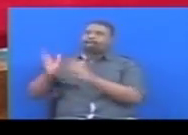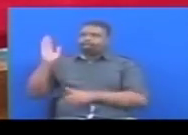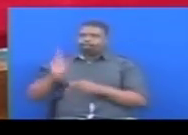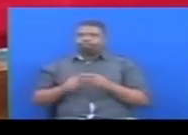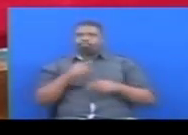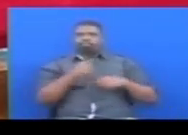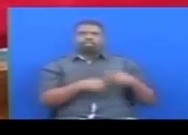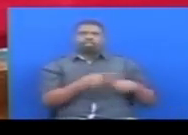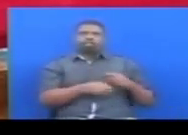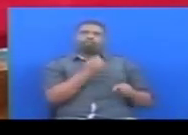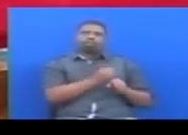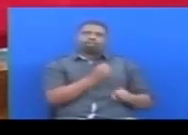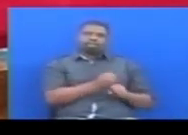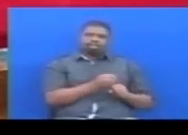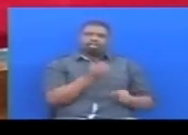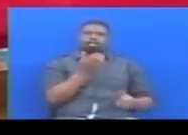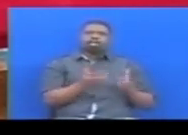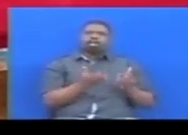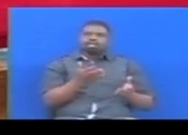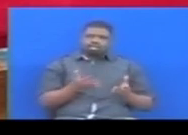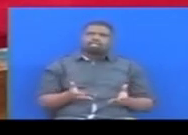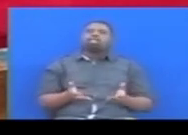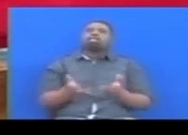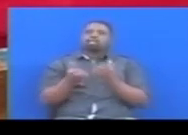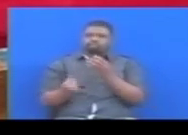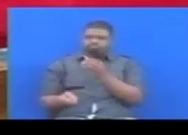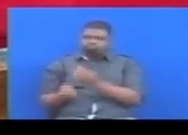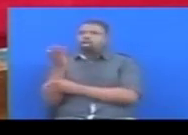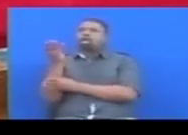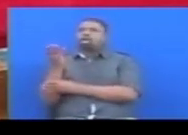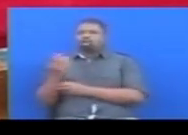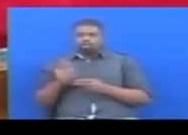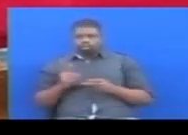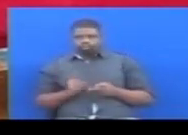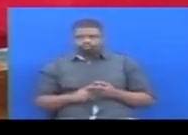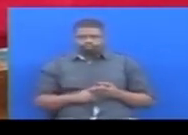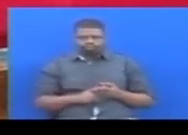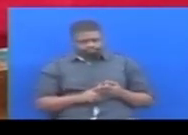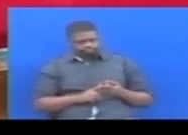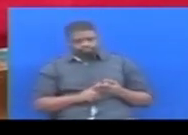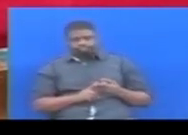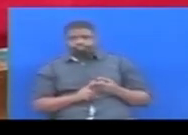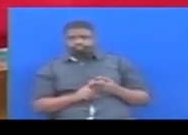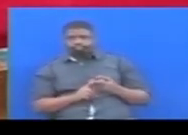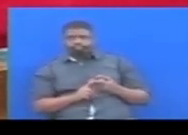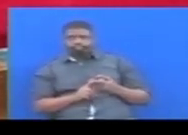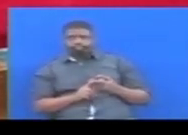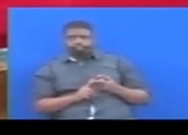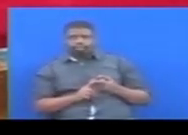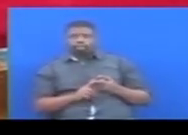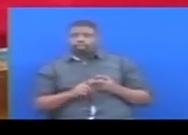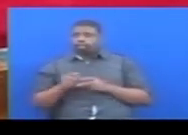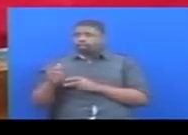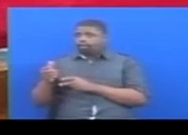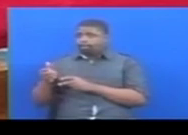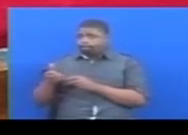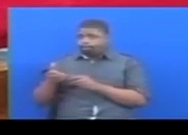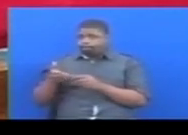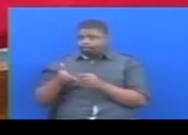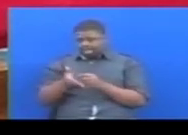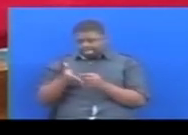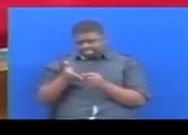tutaendelea kulifanya kadri litakavyokuwa likiibuka. Mheshimiwa Naibu Spika, jambo la pili juu ya machinjio